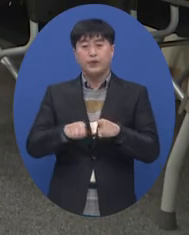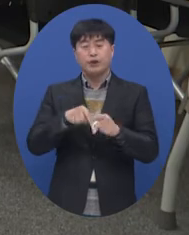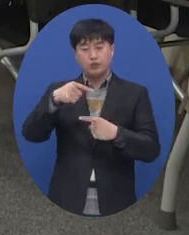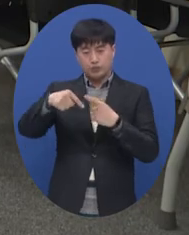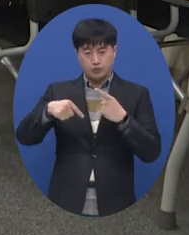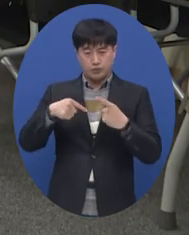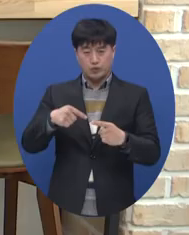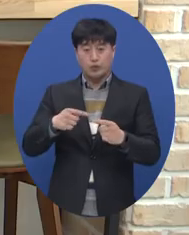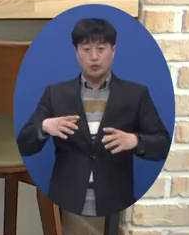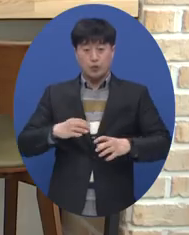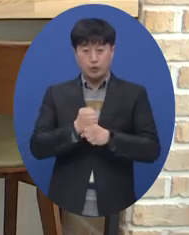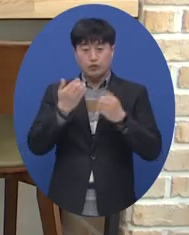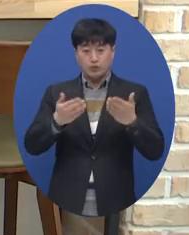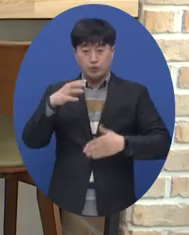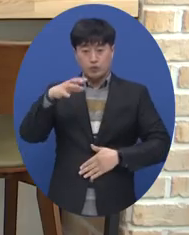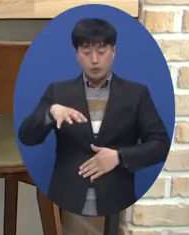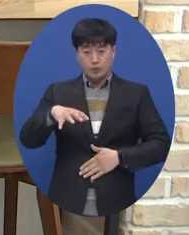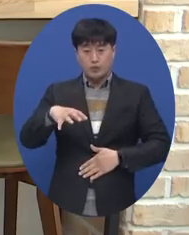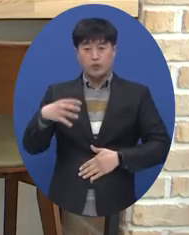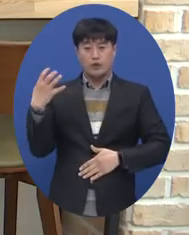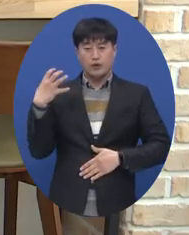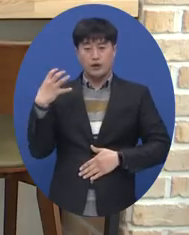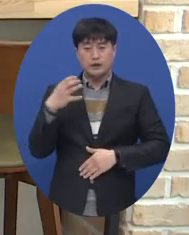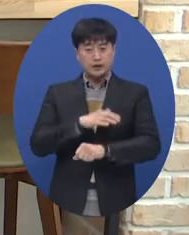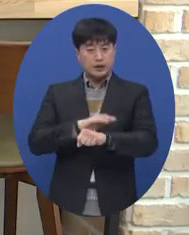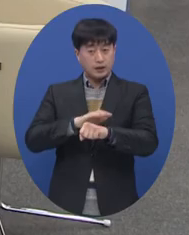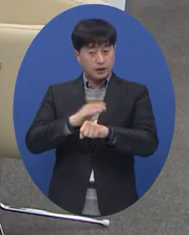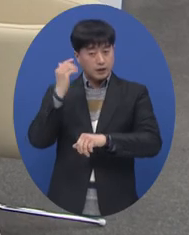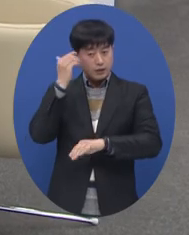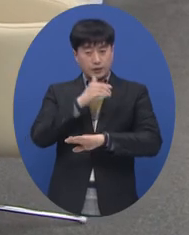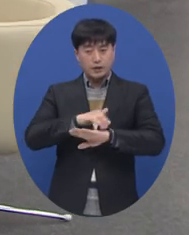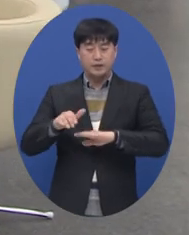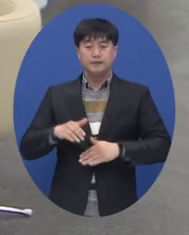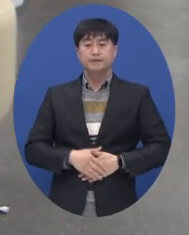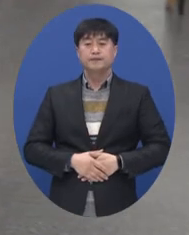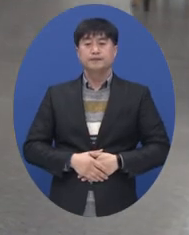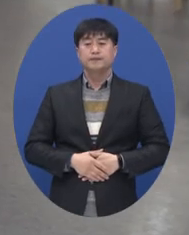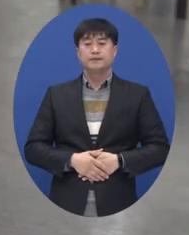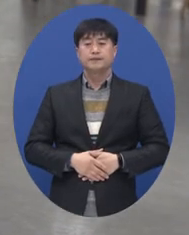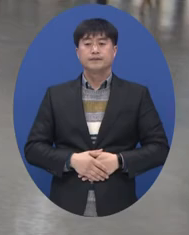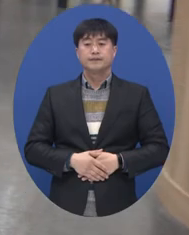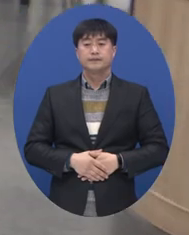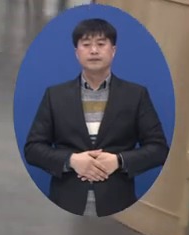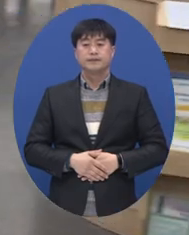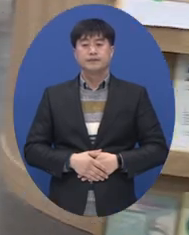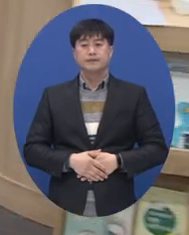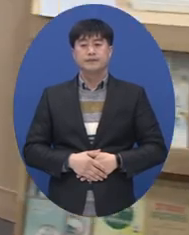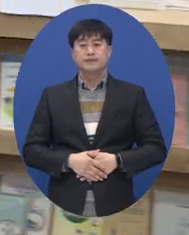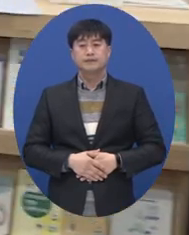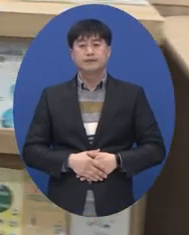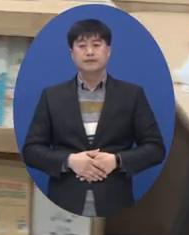다양한 프로그램을 함께 운영해 복합 휴식공간 으로써의 역할을 해나갈 예정입니다